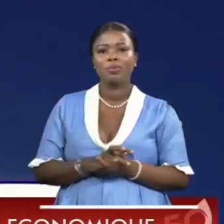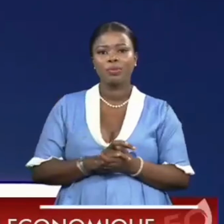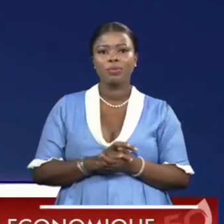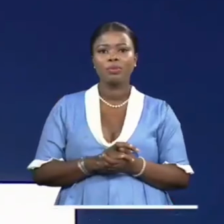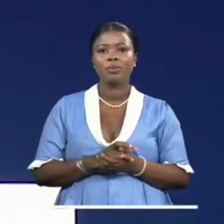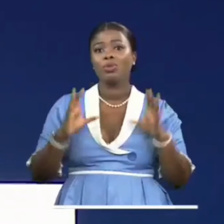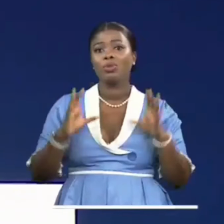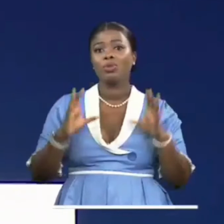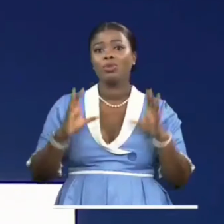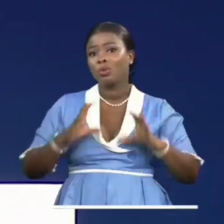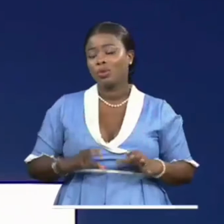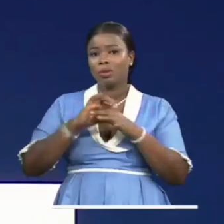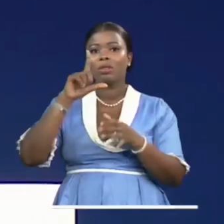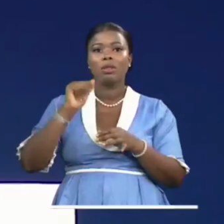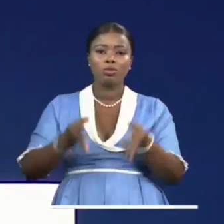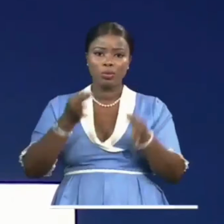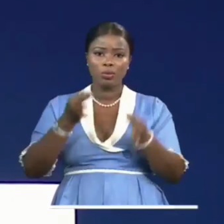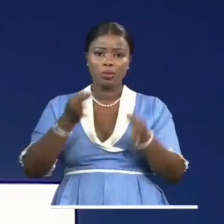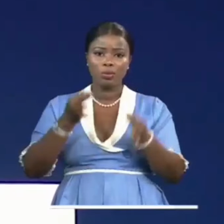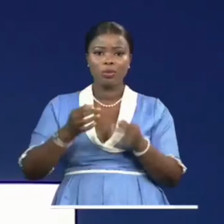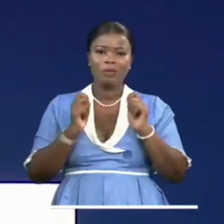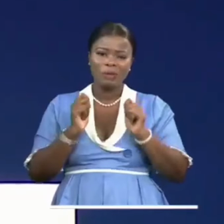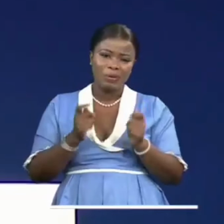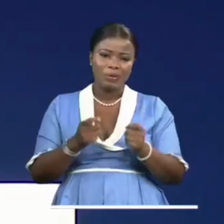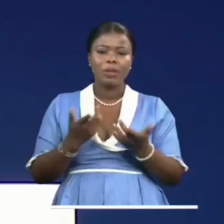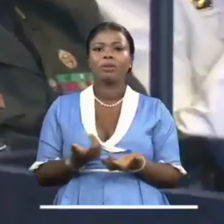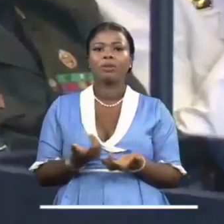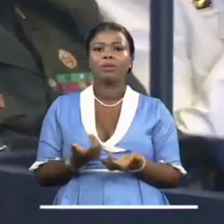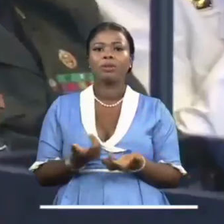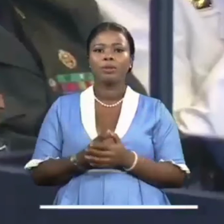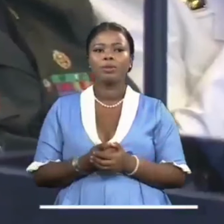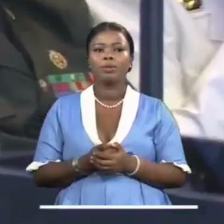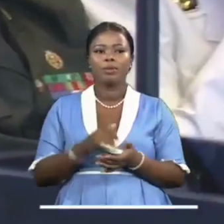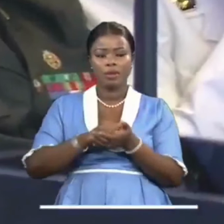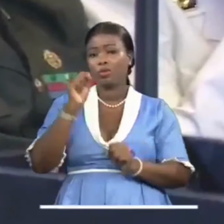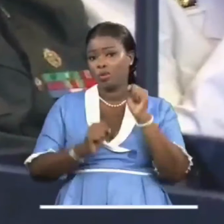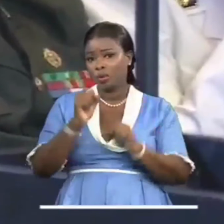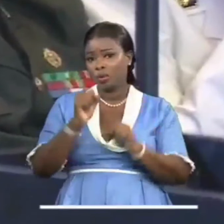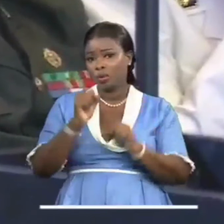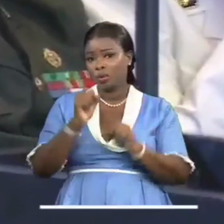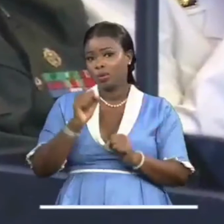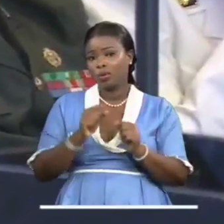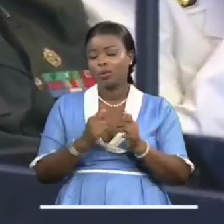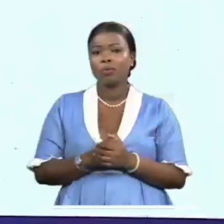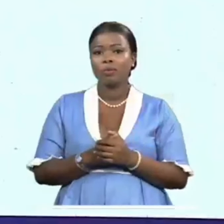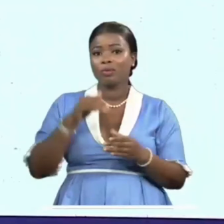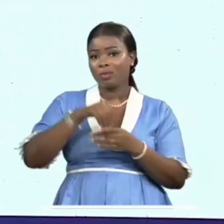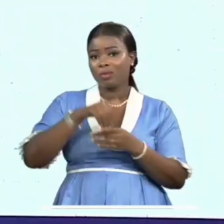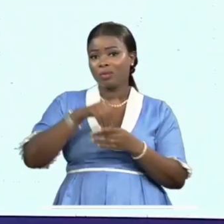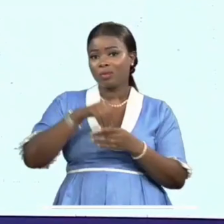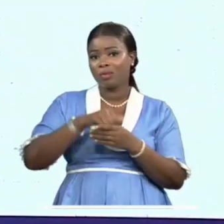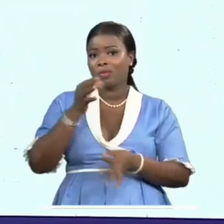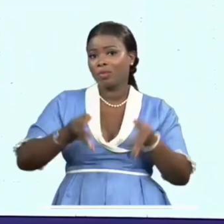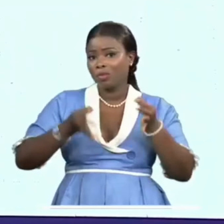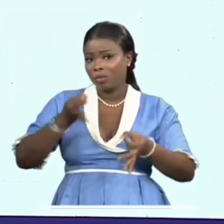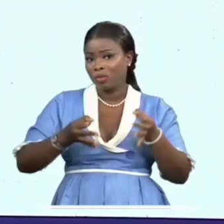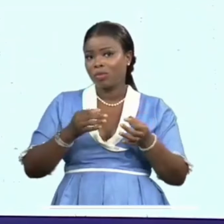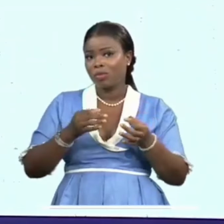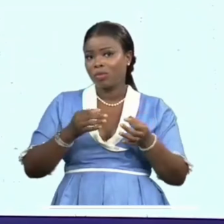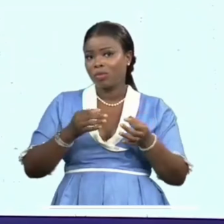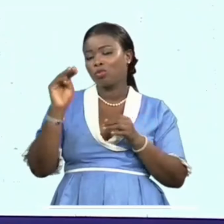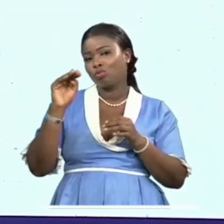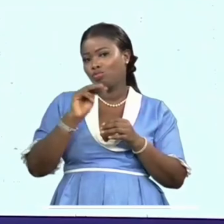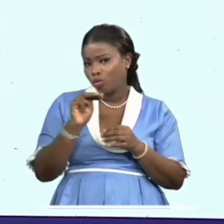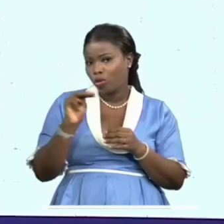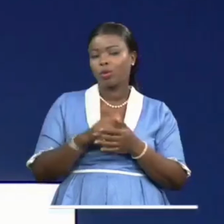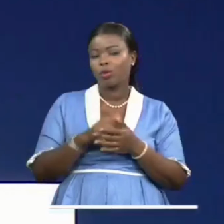justice pour pouvoir vraiment accélérer vraiment vraiment cette situation le traitement des dossiers en justice et réduire vraiment la population carcérale qui n'onore